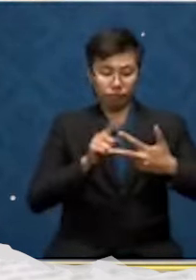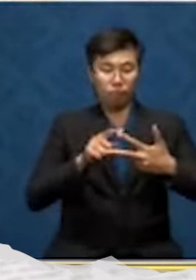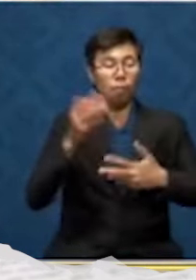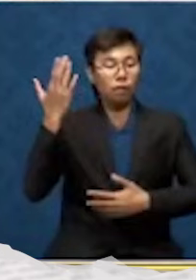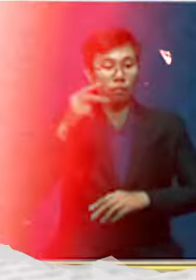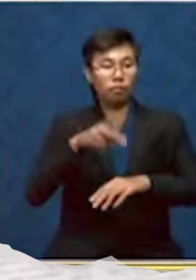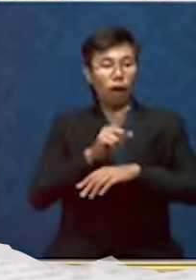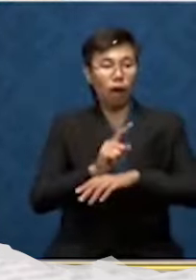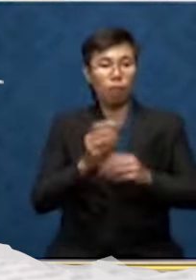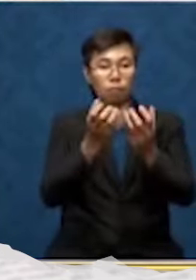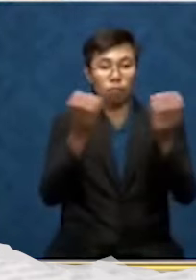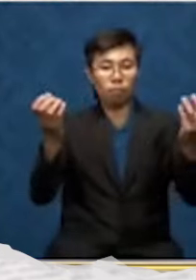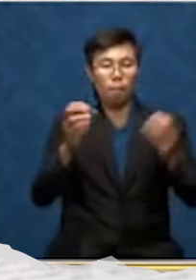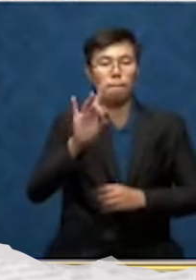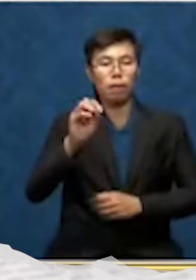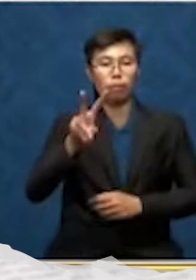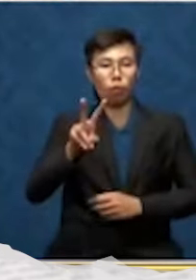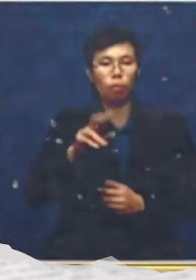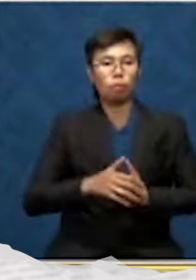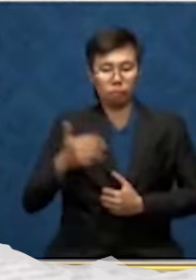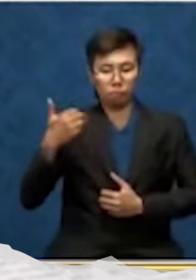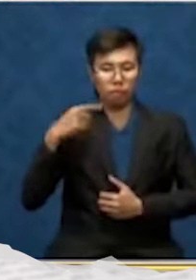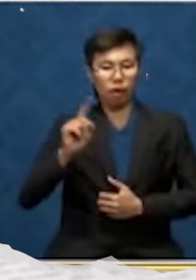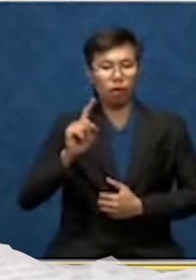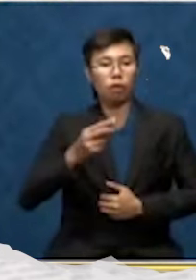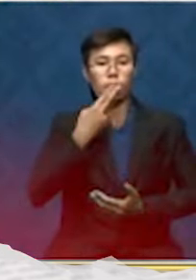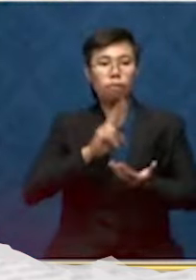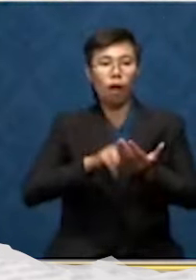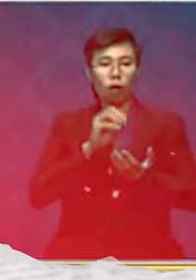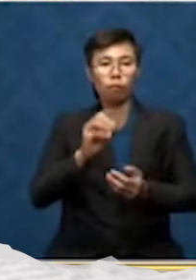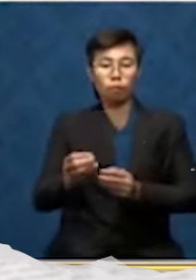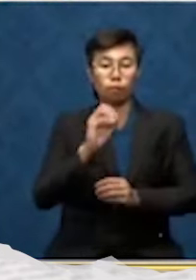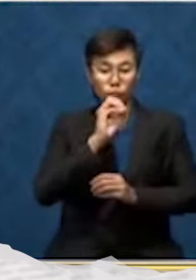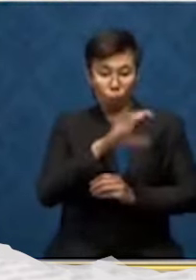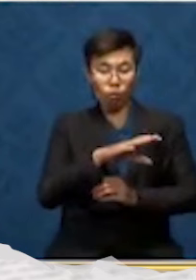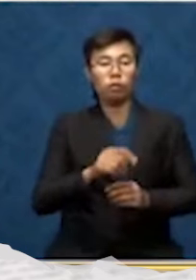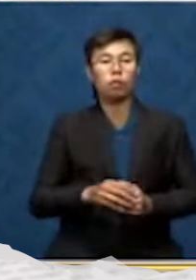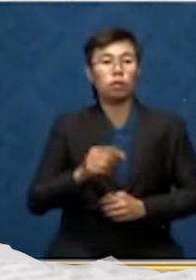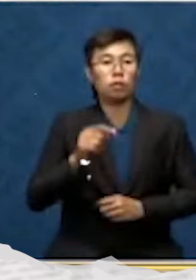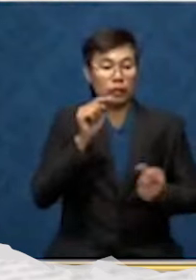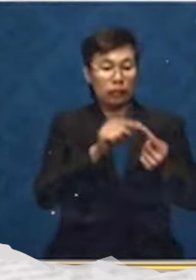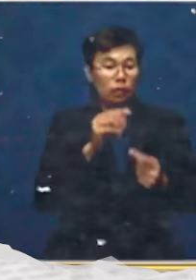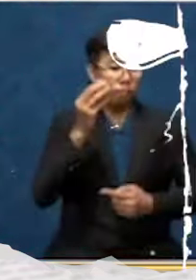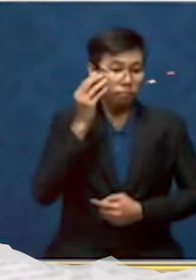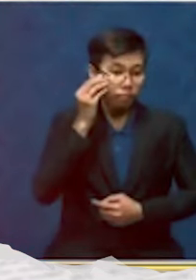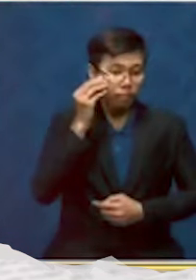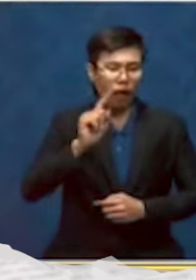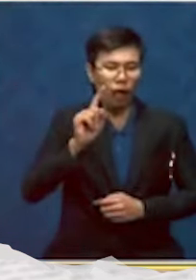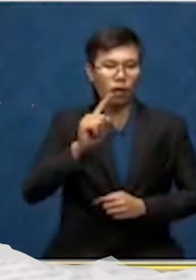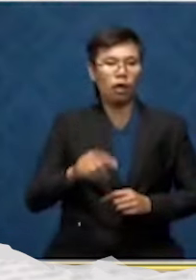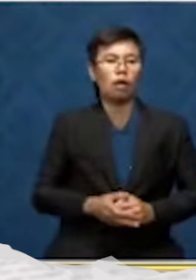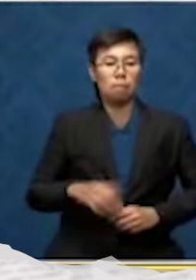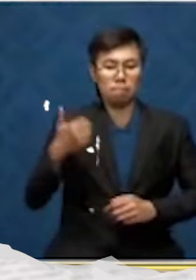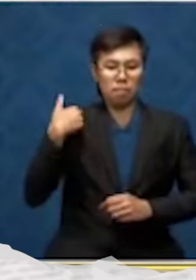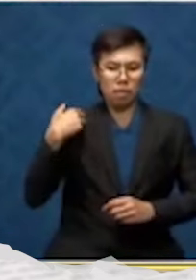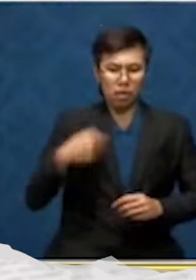ได้อ้างอิงรัฐธรรมนูญมาตรา82ที่มีการส่งหนังสือมาว่ากรณีของคุณพิธานั้นเข้าเงื่อนไขการดำเนินการต่าง